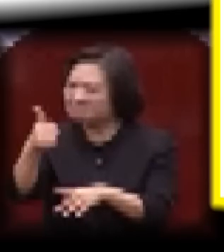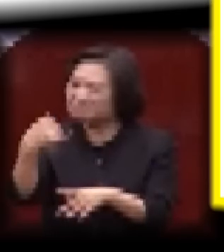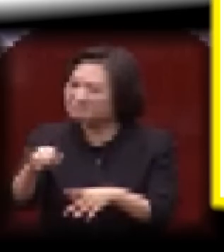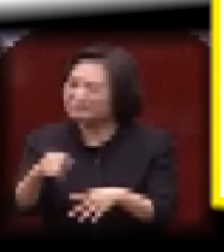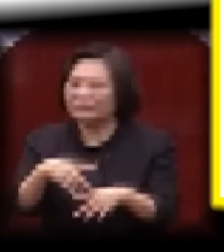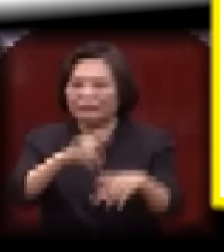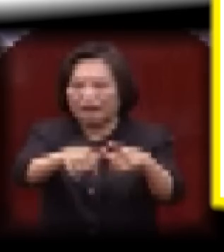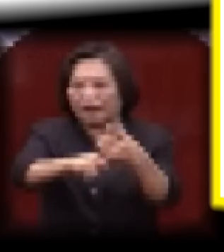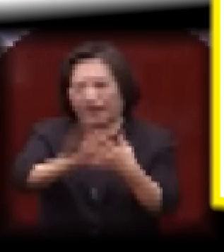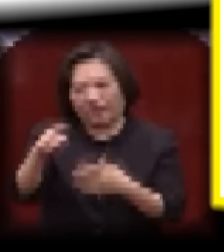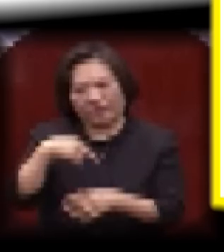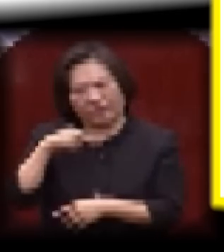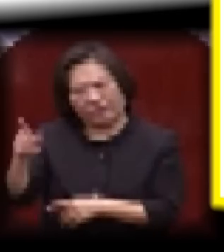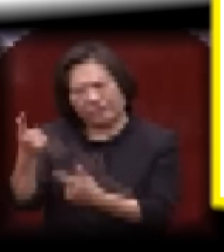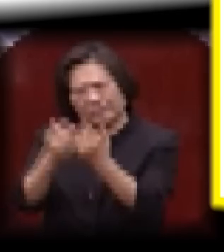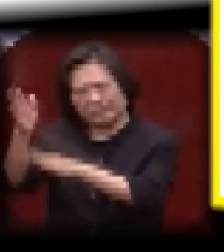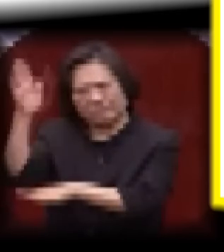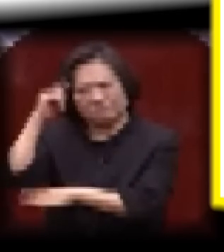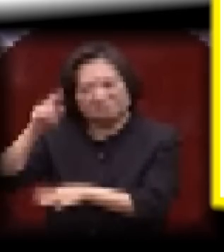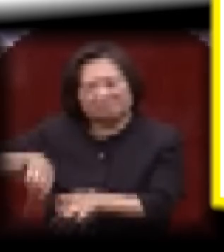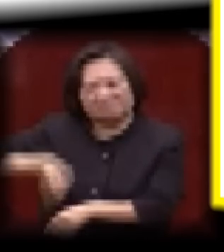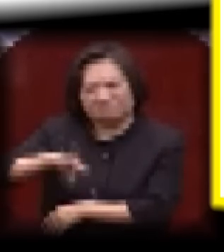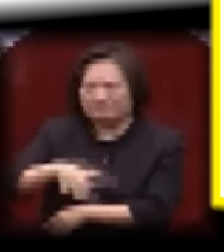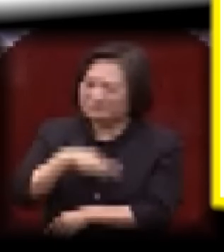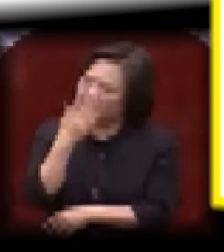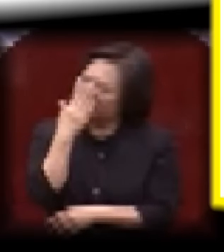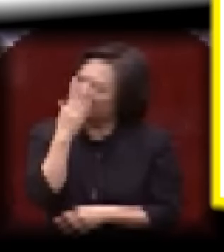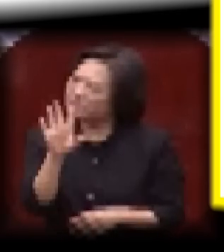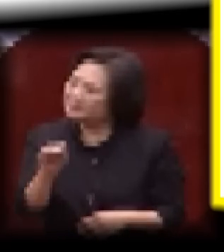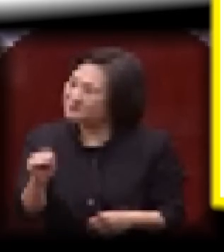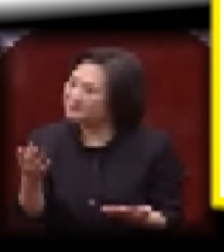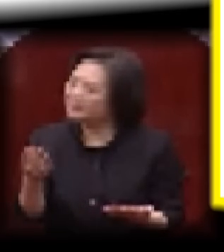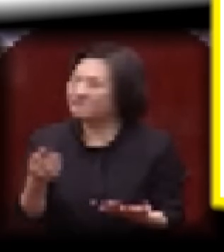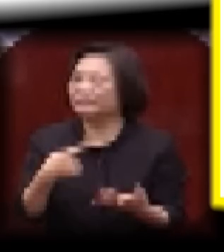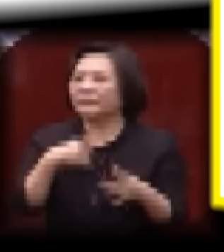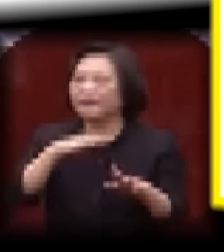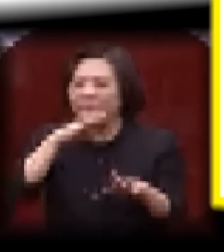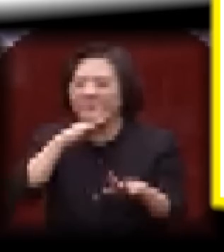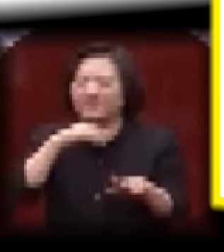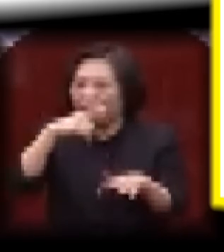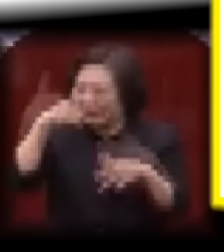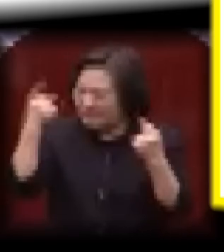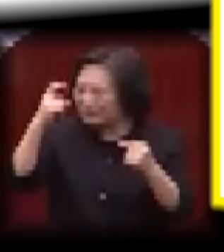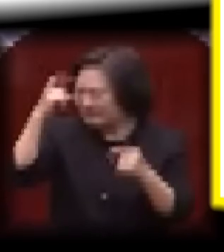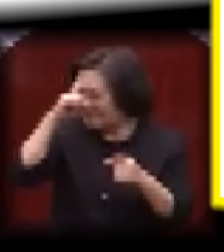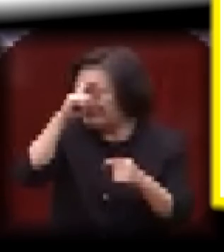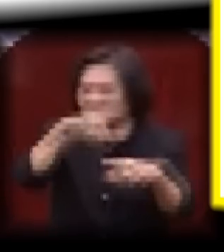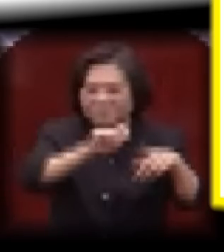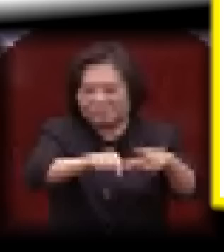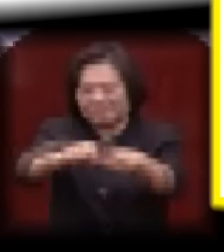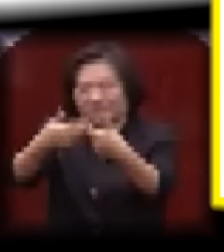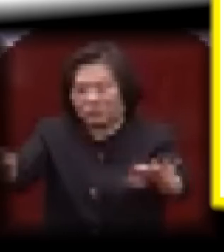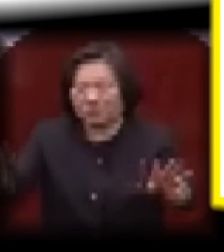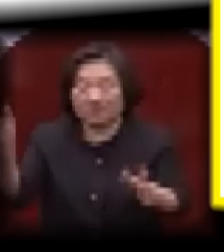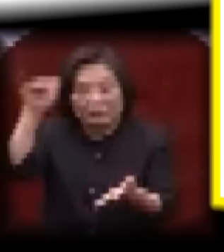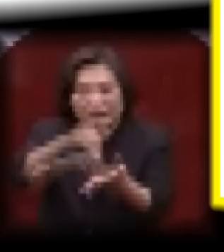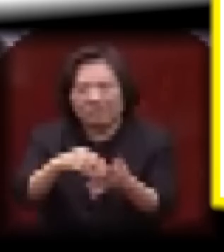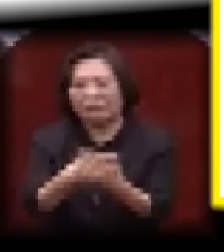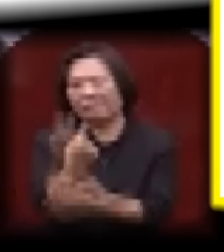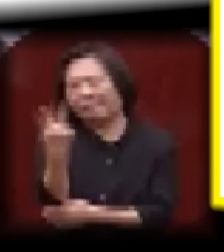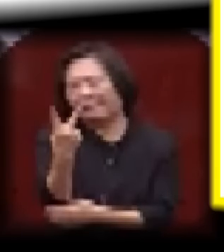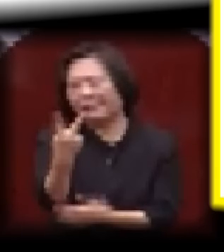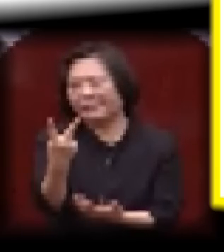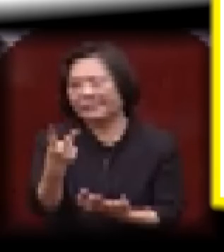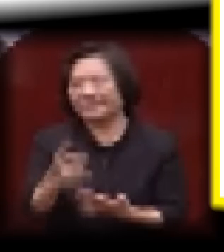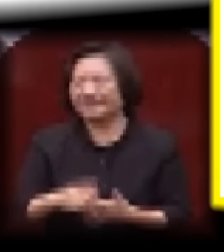所以本来我们是预期应该有更多的公司来 投案了，不过最后只有两家。那